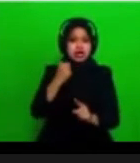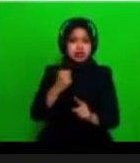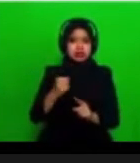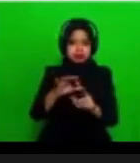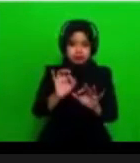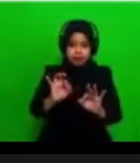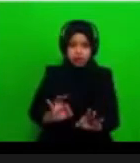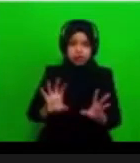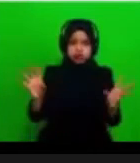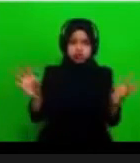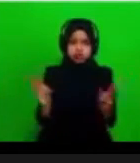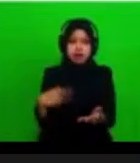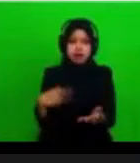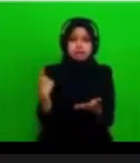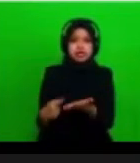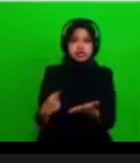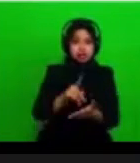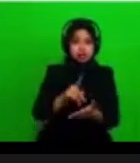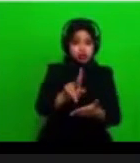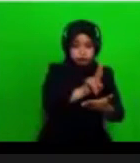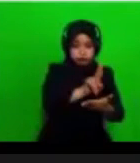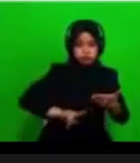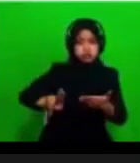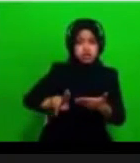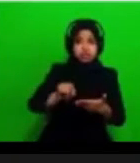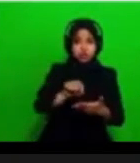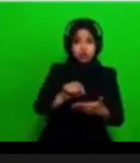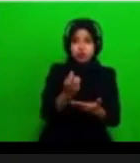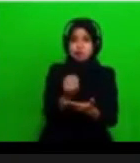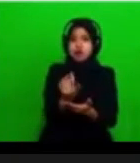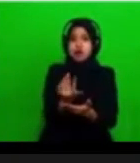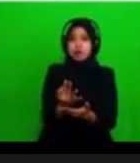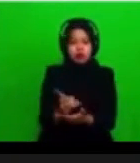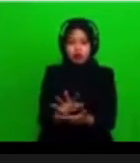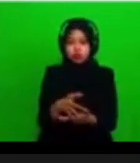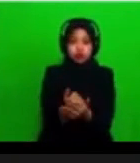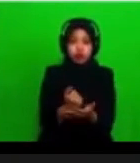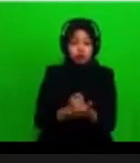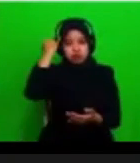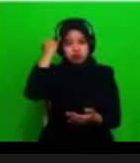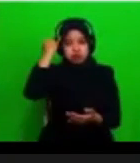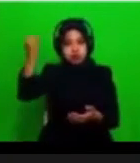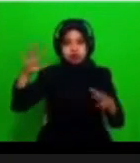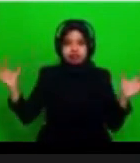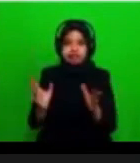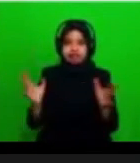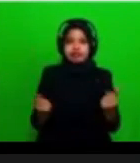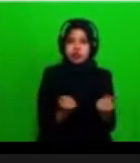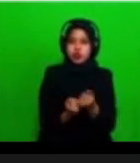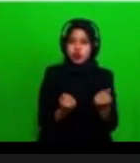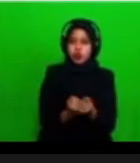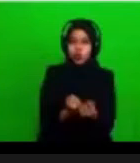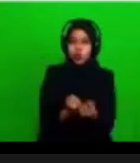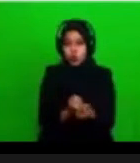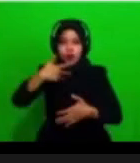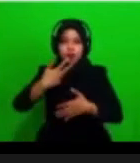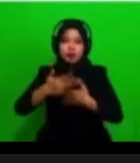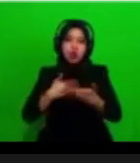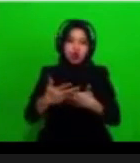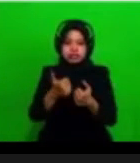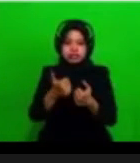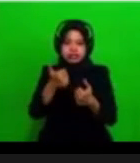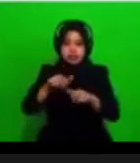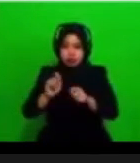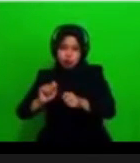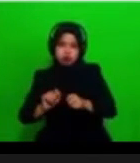target angka partisipasi atau jumlah mahasiswa di perguruan tinggi itu menjadi daya dukung inovasi dan penciptaan